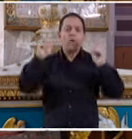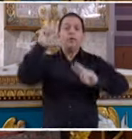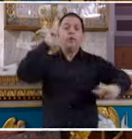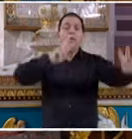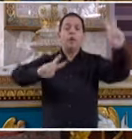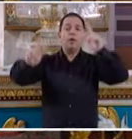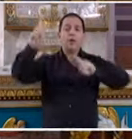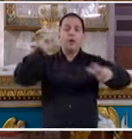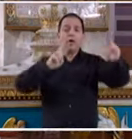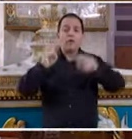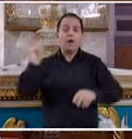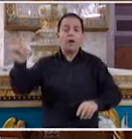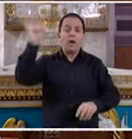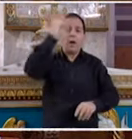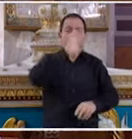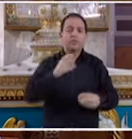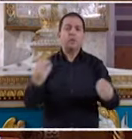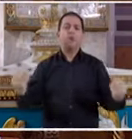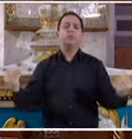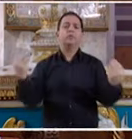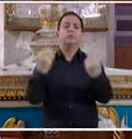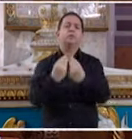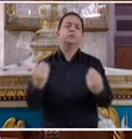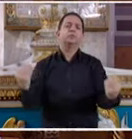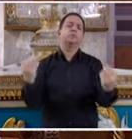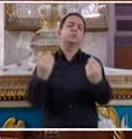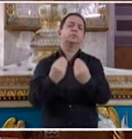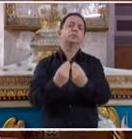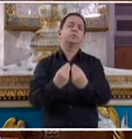δεηθμόμεν. Κύριε